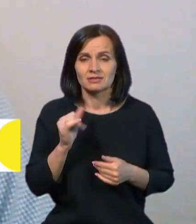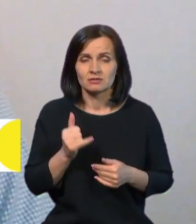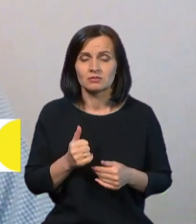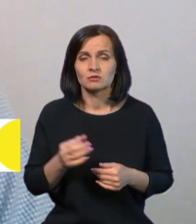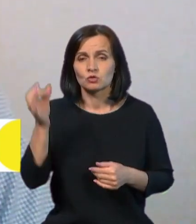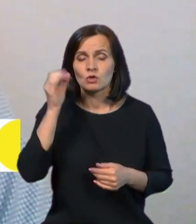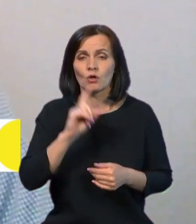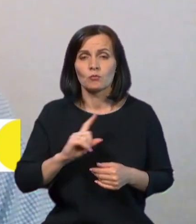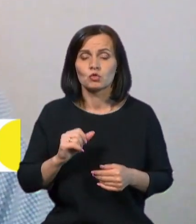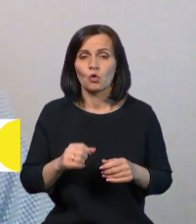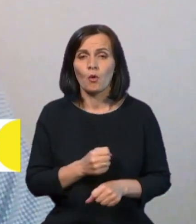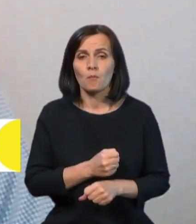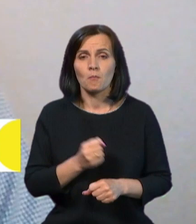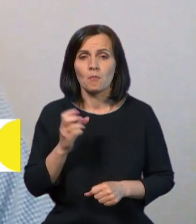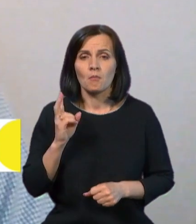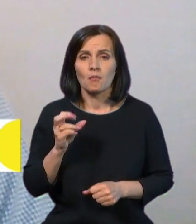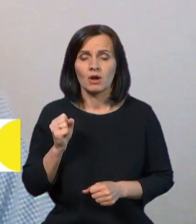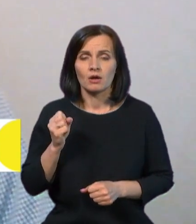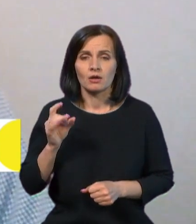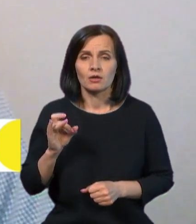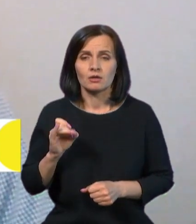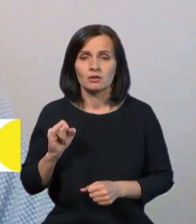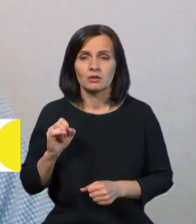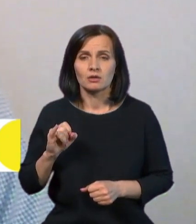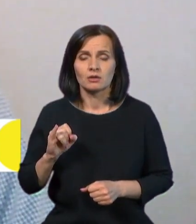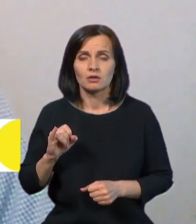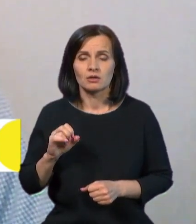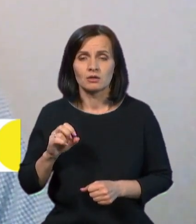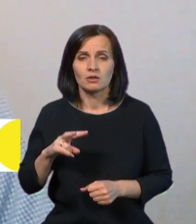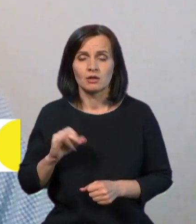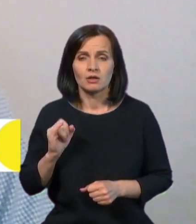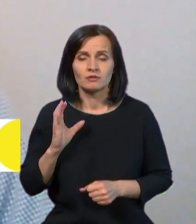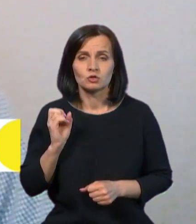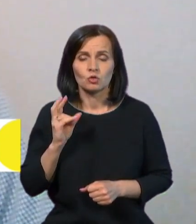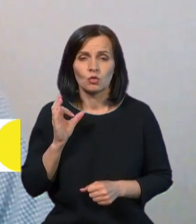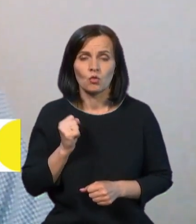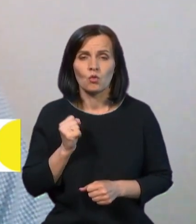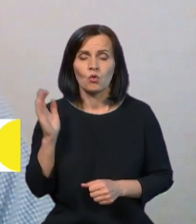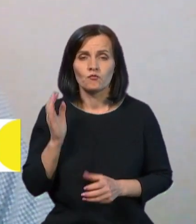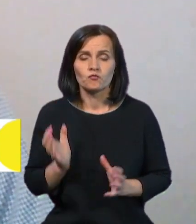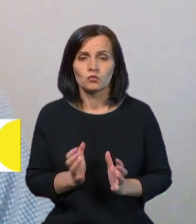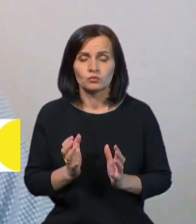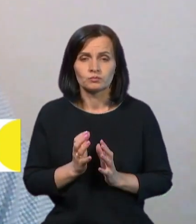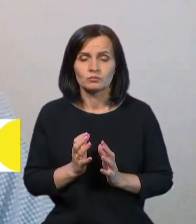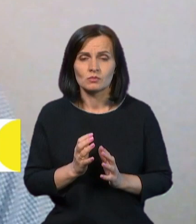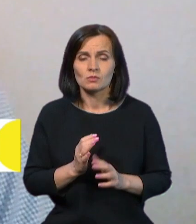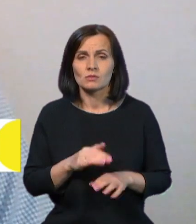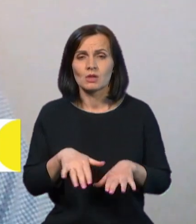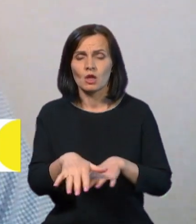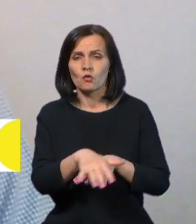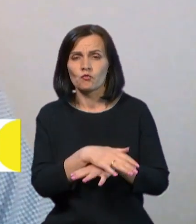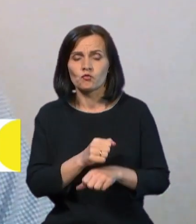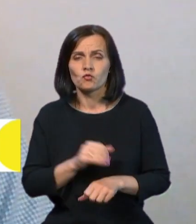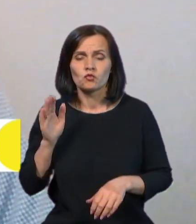Карлівського водосховища. В зоні затоплення опинилося 6 населених пунктів, приблизно 3 тисячі